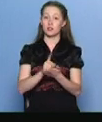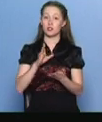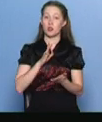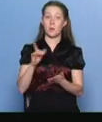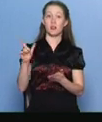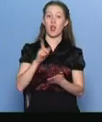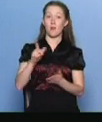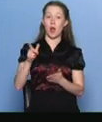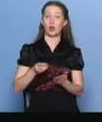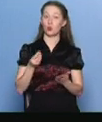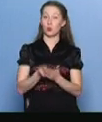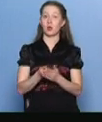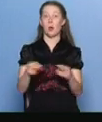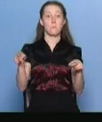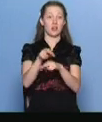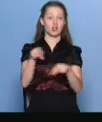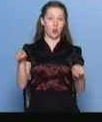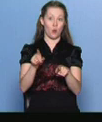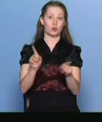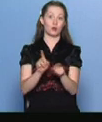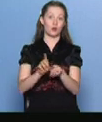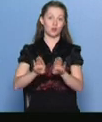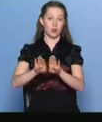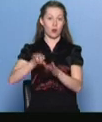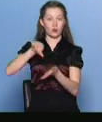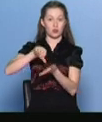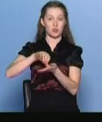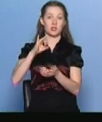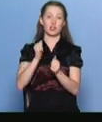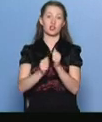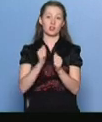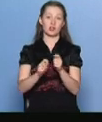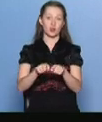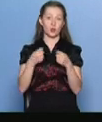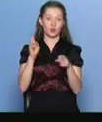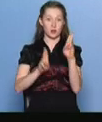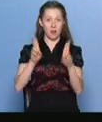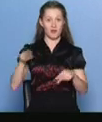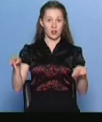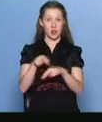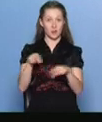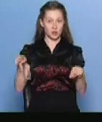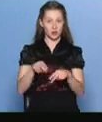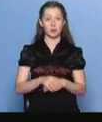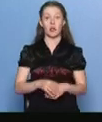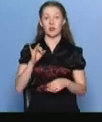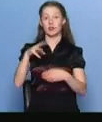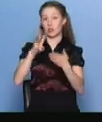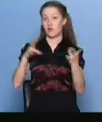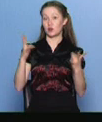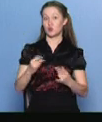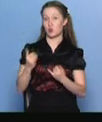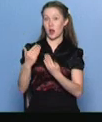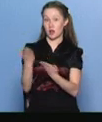обоюдный. Пешеход, он такой же участник дорожного движения. И он тоже частенько нарушает правила. Штрафы нужно поднять и для них. Я